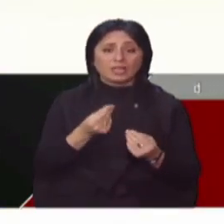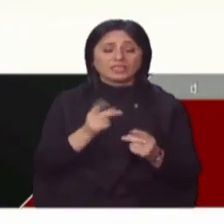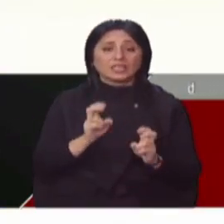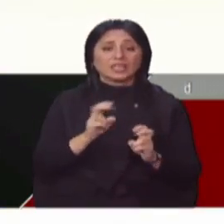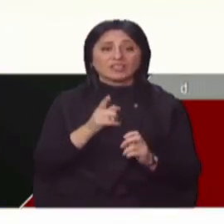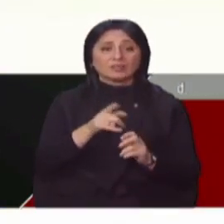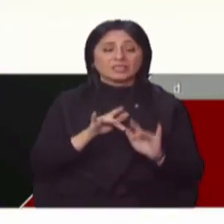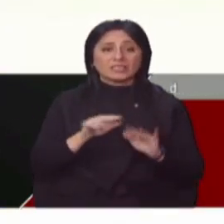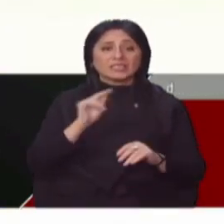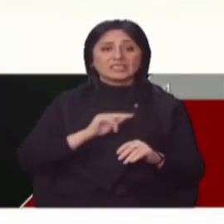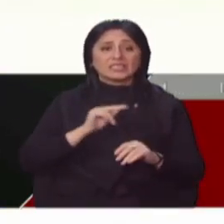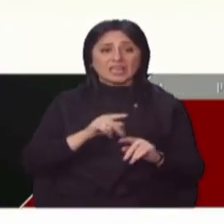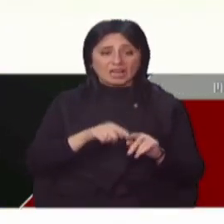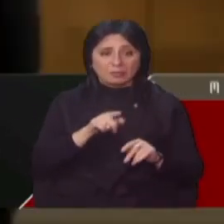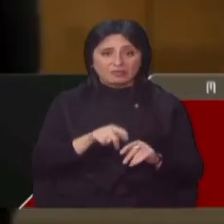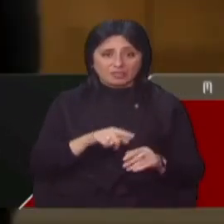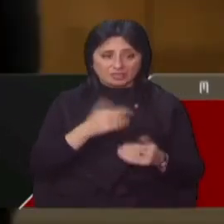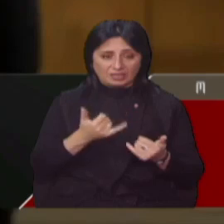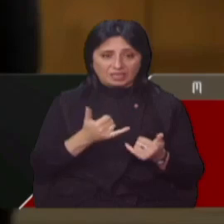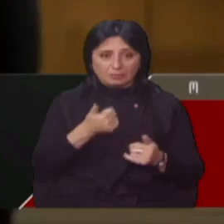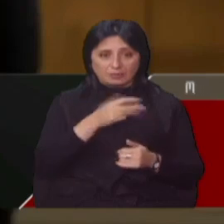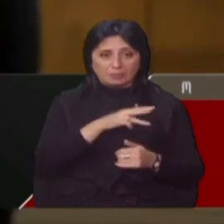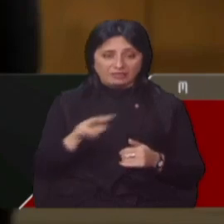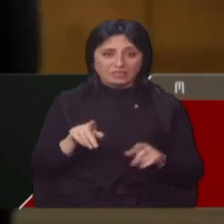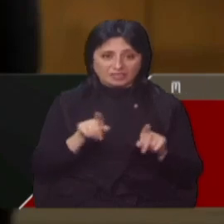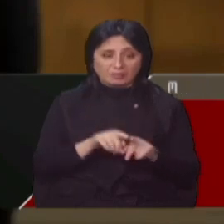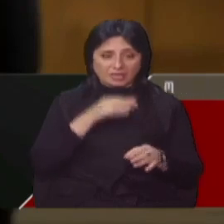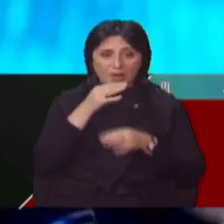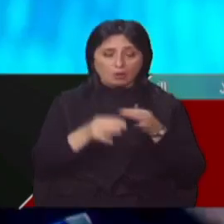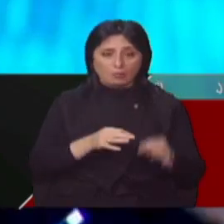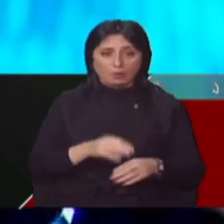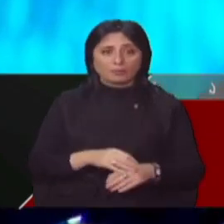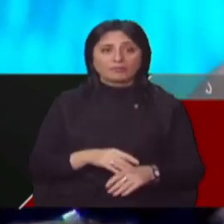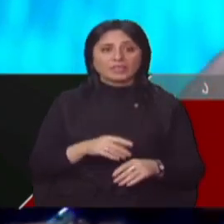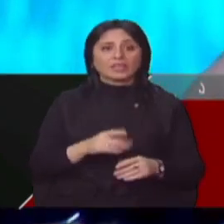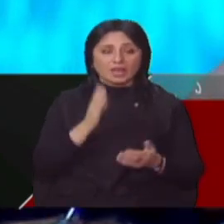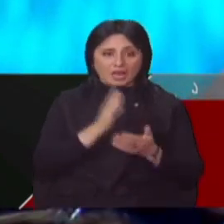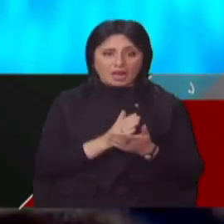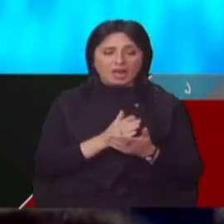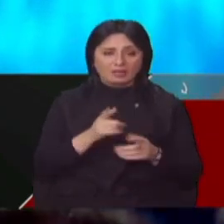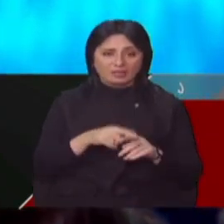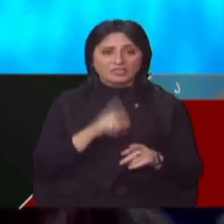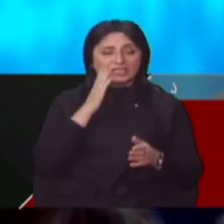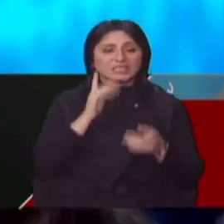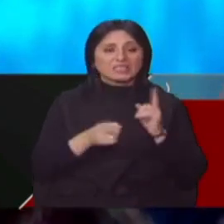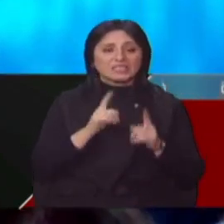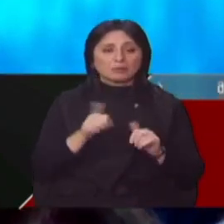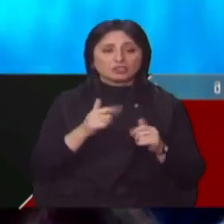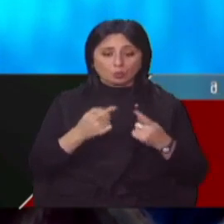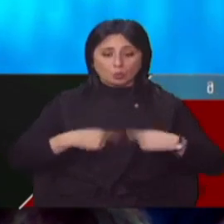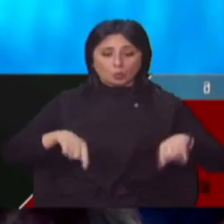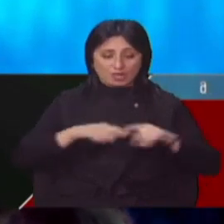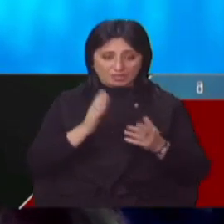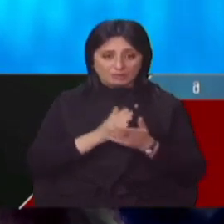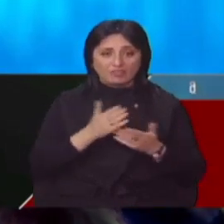თუ მათი საქმიანობის შესახებ. საკითხს დღეს პრემიერ-მინისტრიც გამოეხმაურა. გავრცელებული პრაქტიკა სინამდვილეში არის